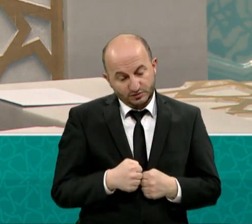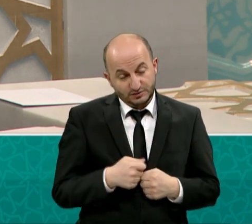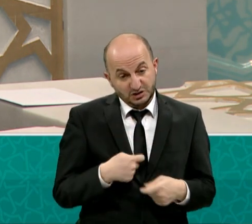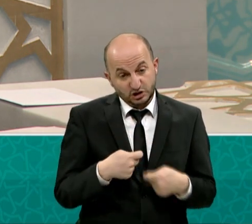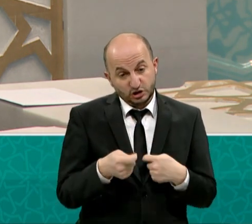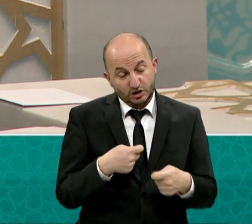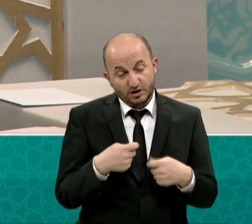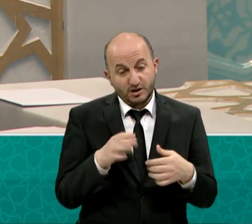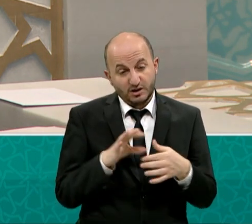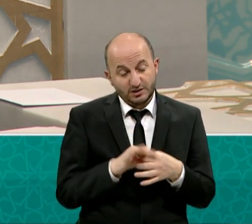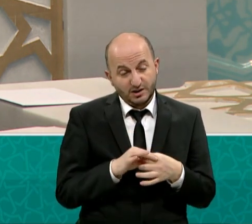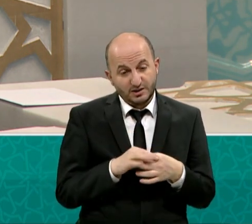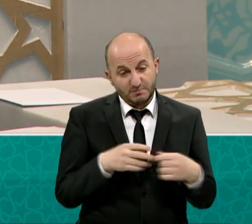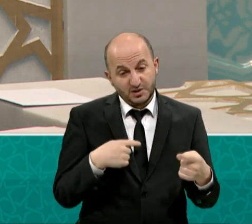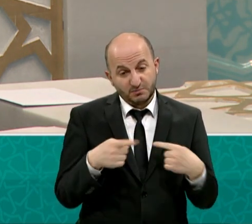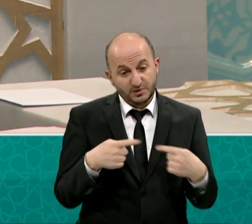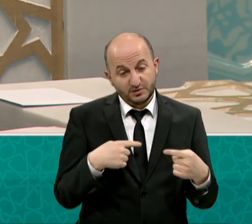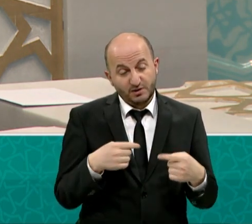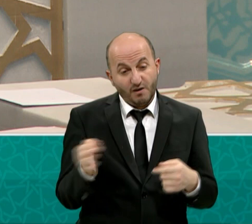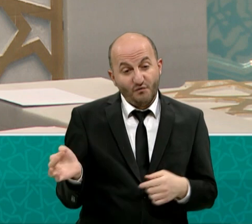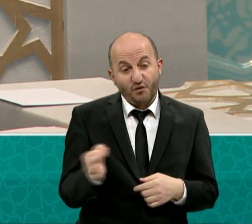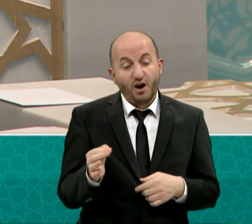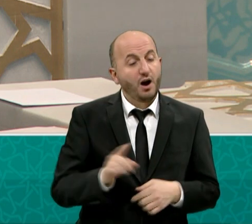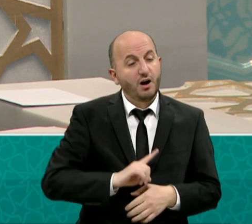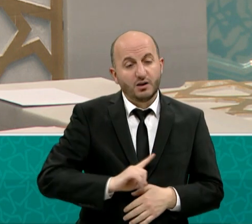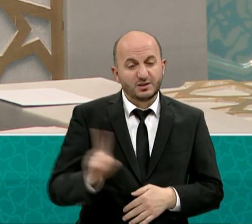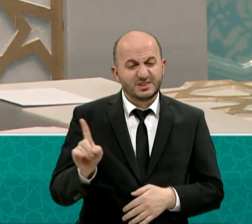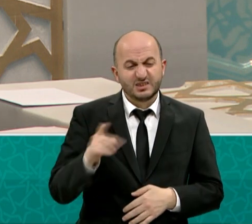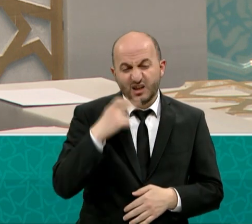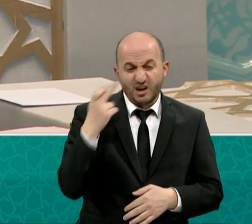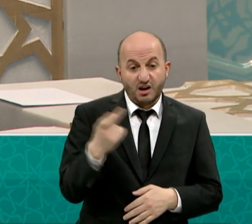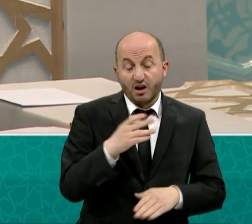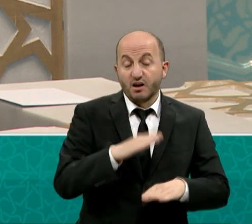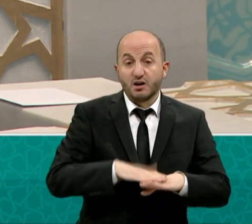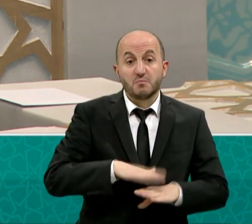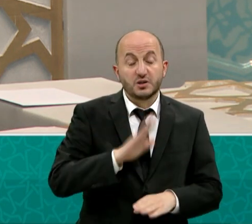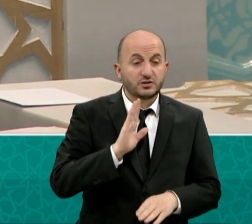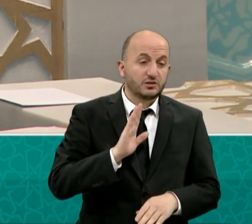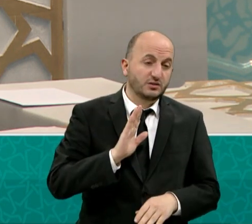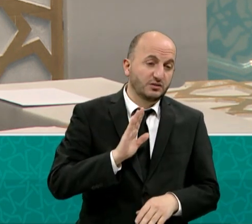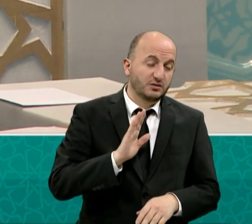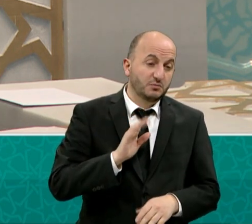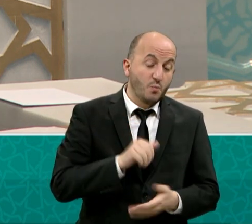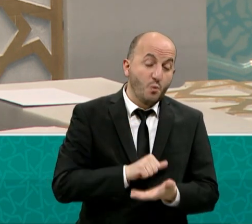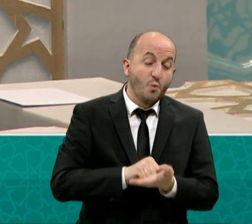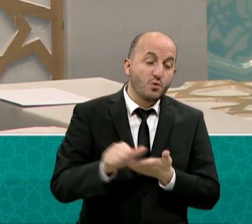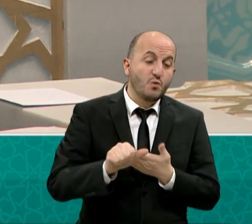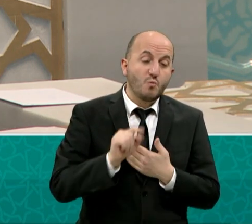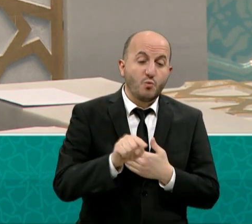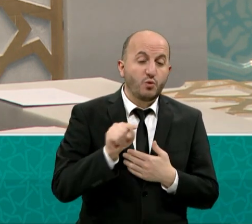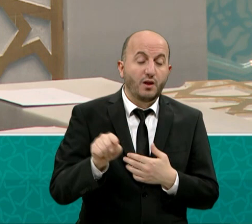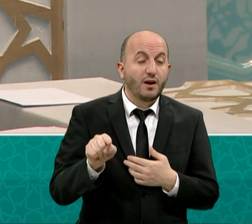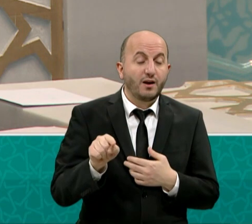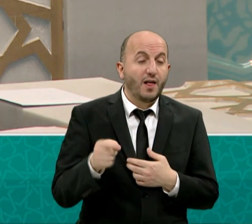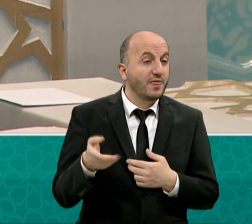Ticari akitlerde birbirinize aldatmayacaksınız, hile yapmayacaksınız kardeşlerim. Bütün bunlar. Daha neler